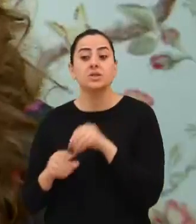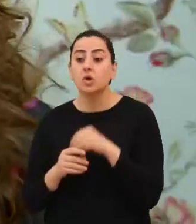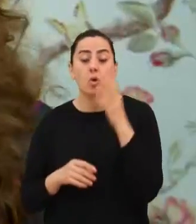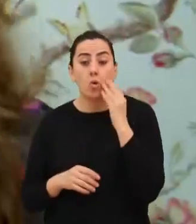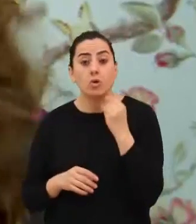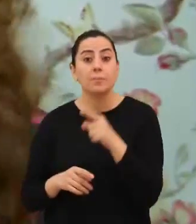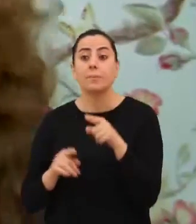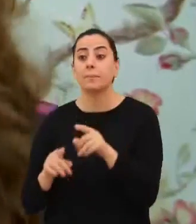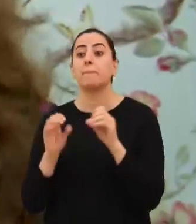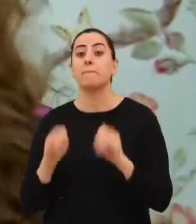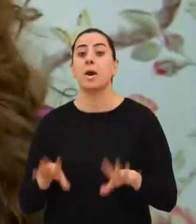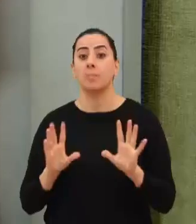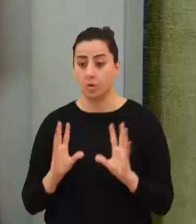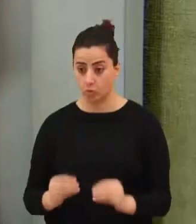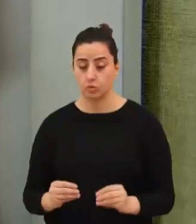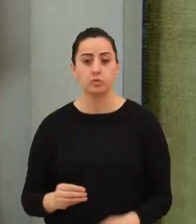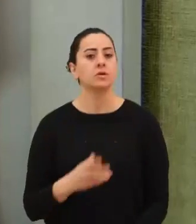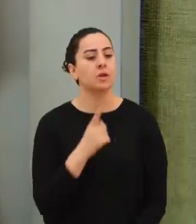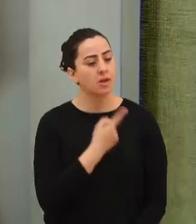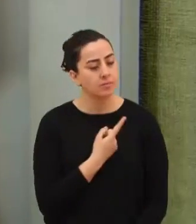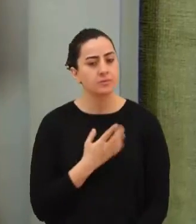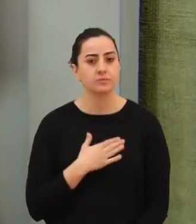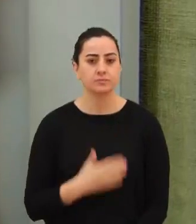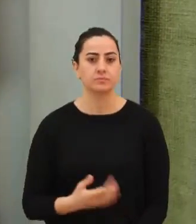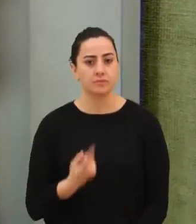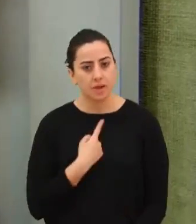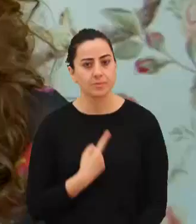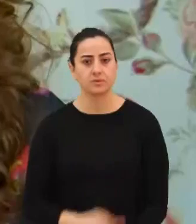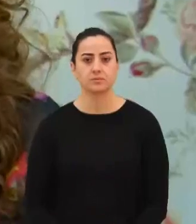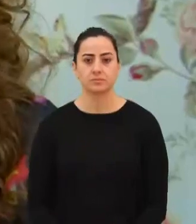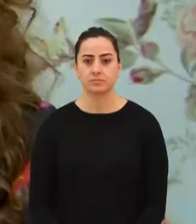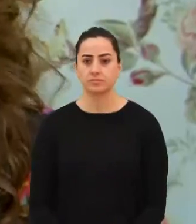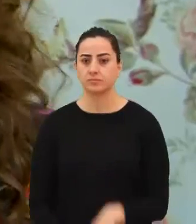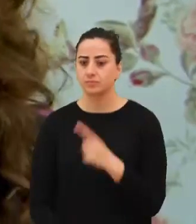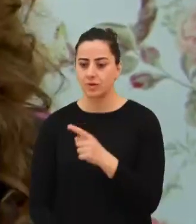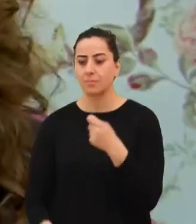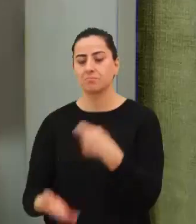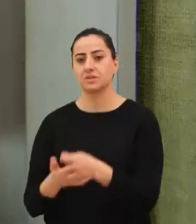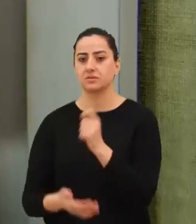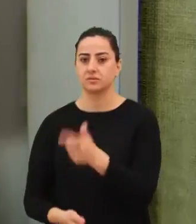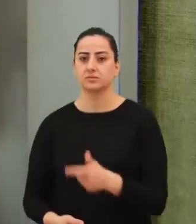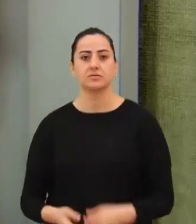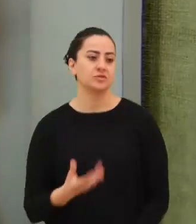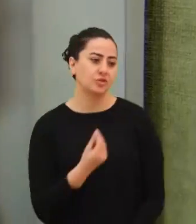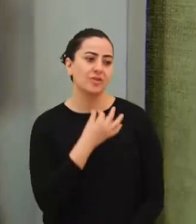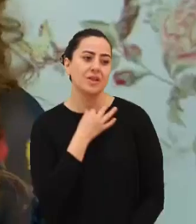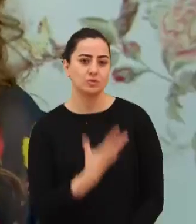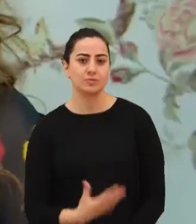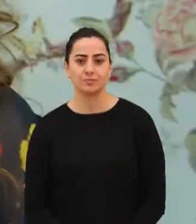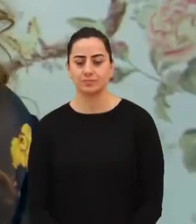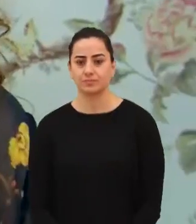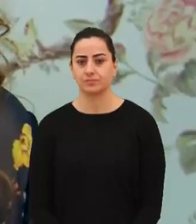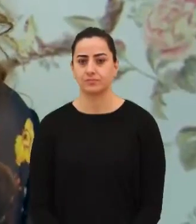kadar sakın peşini bırakma, tamam mı? Emredersiniz Rüyam Hanım, emredersiniz. Al bu da bir peşin daha. Çok teşekkür ederim.